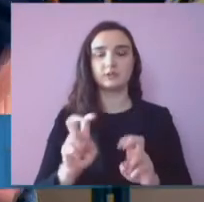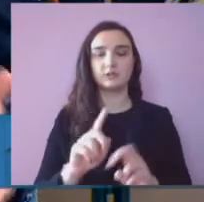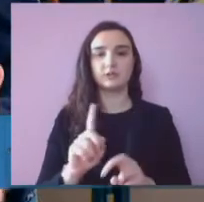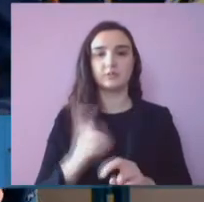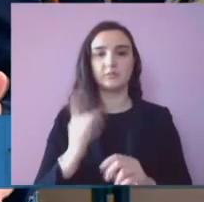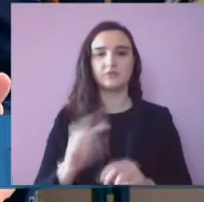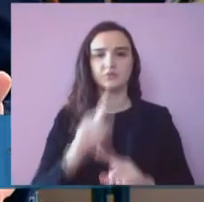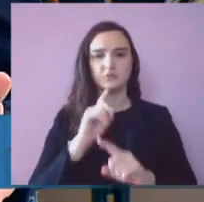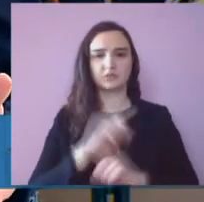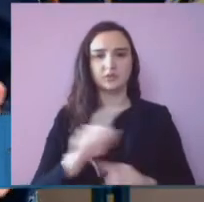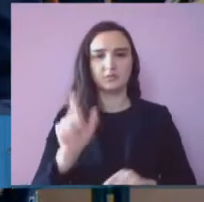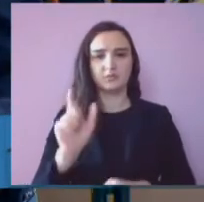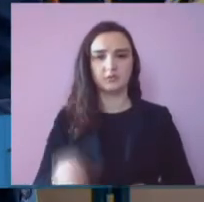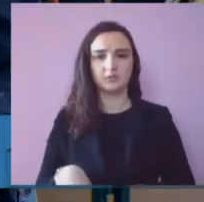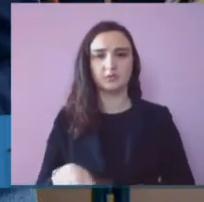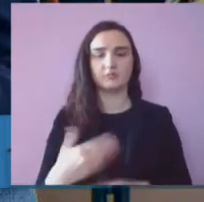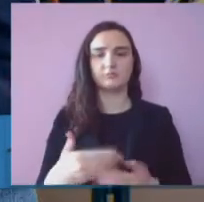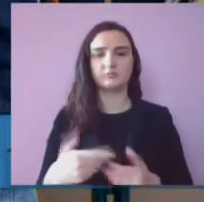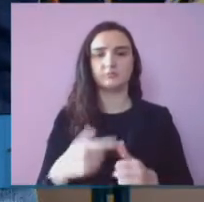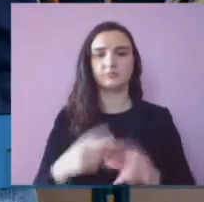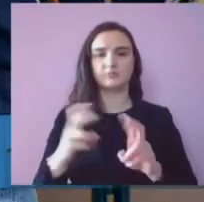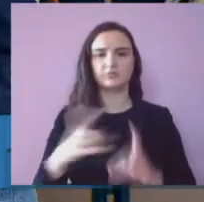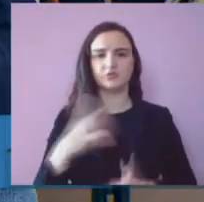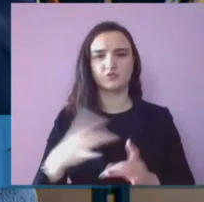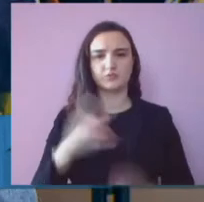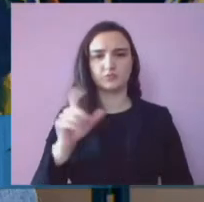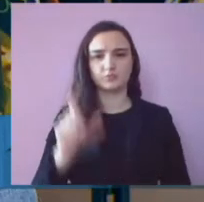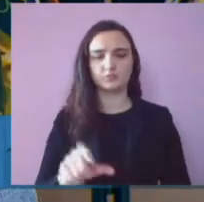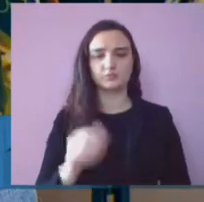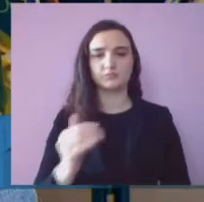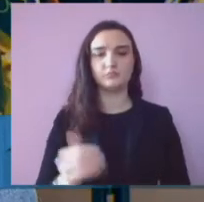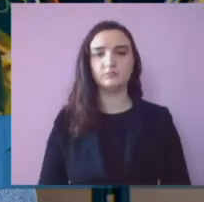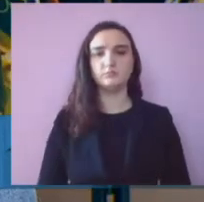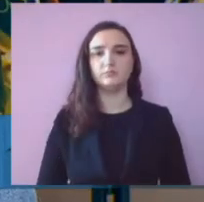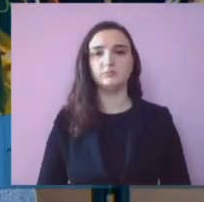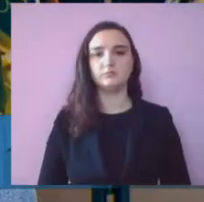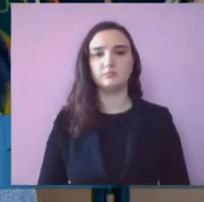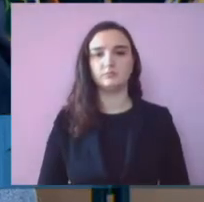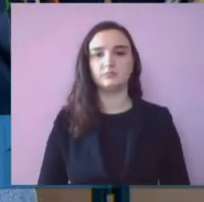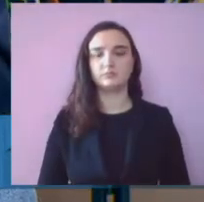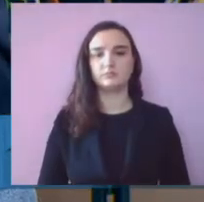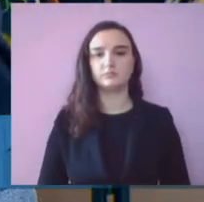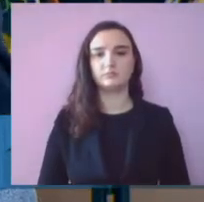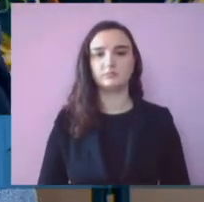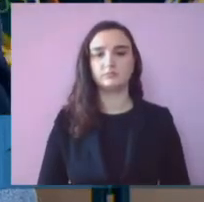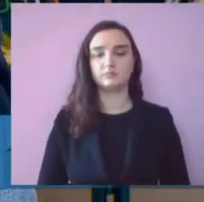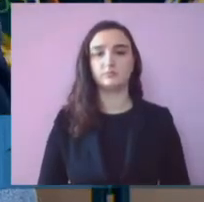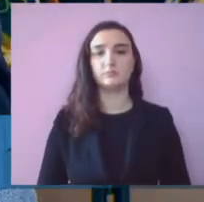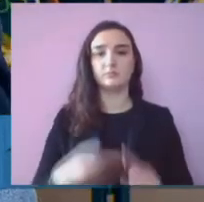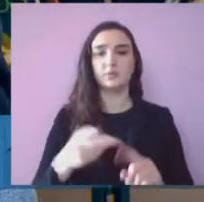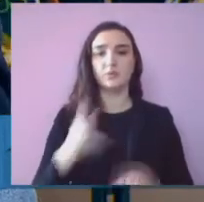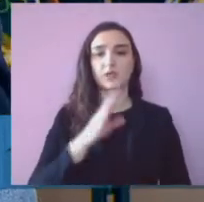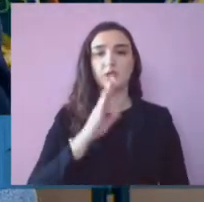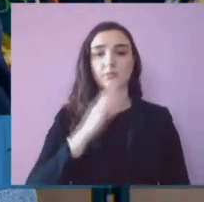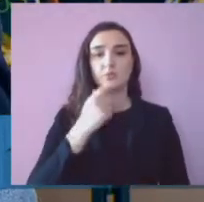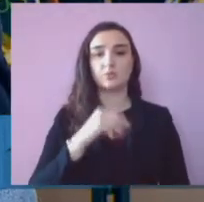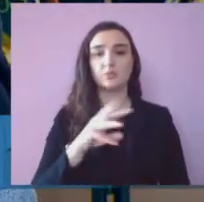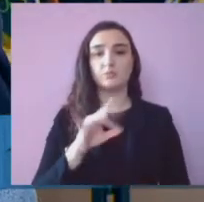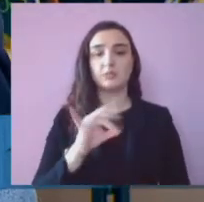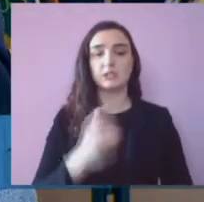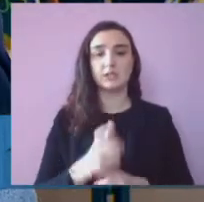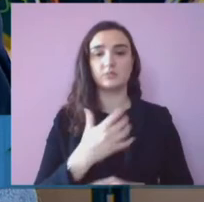რაღაც ჭირვეულია, დაუდგომელია. მეორე მომენტი, ქავატომარი, რომელიც ძალიან